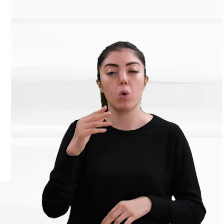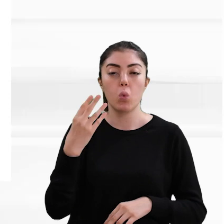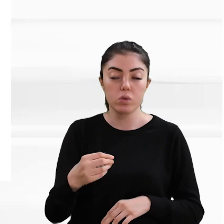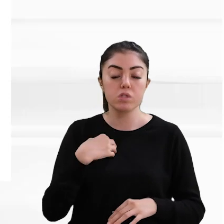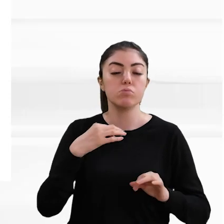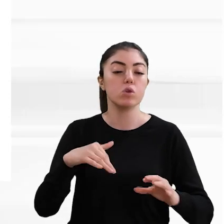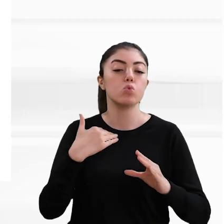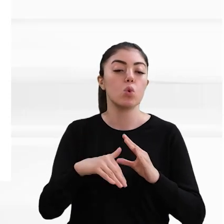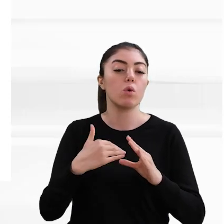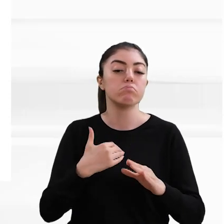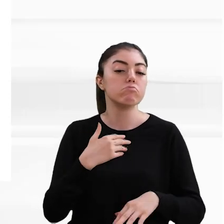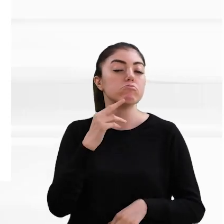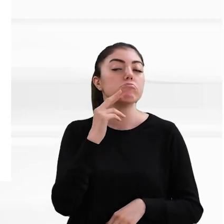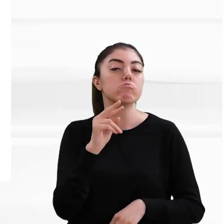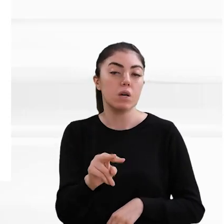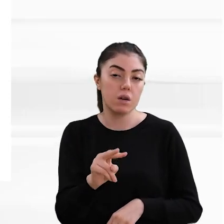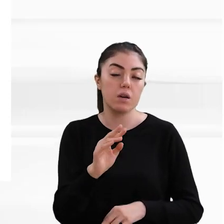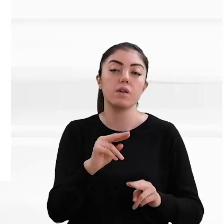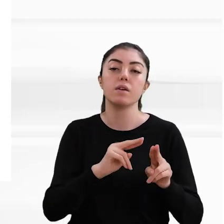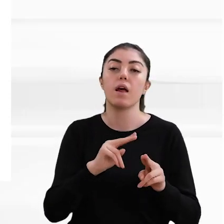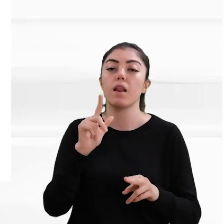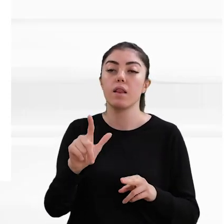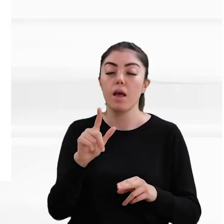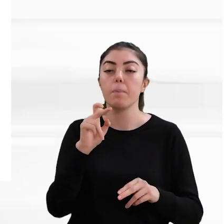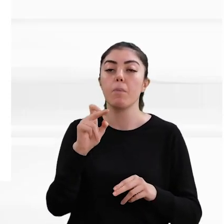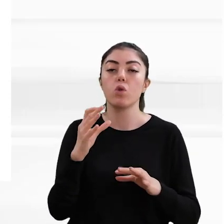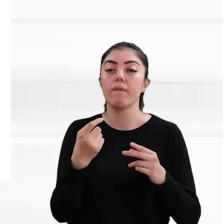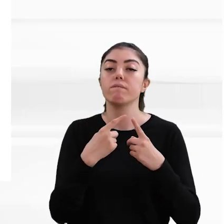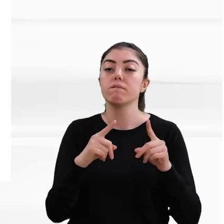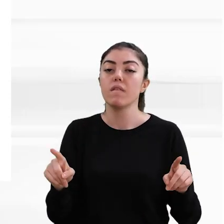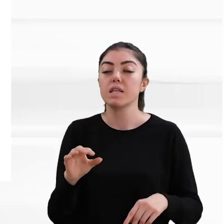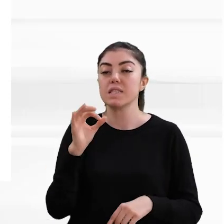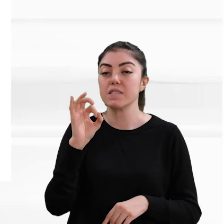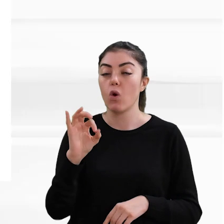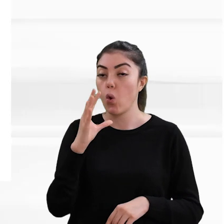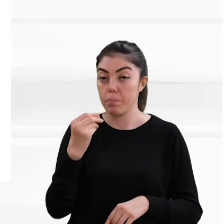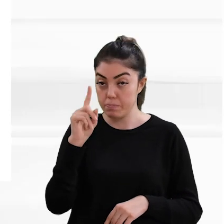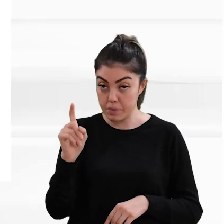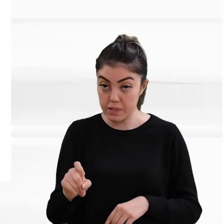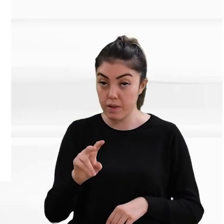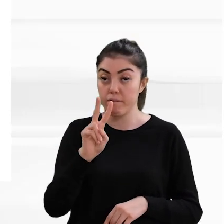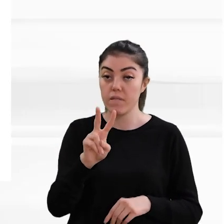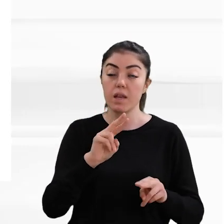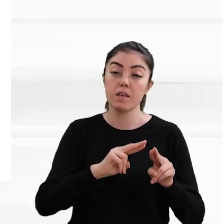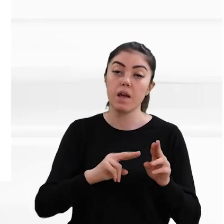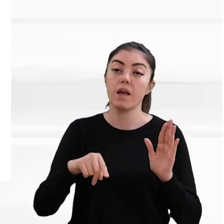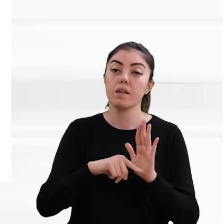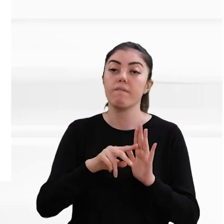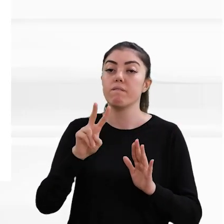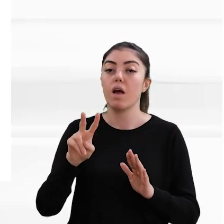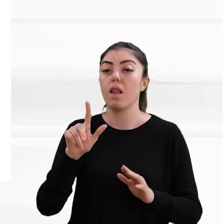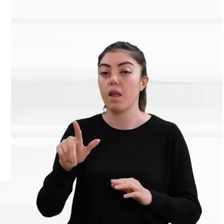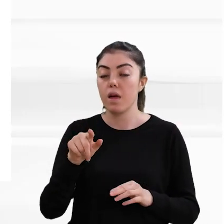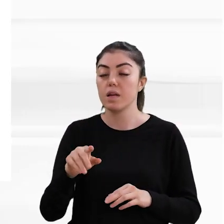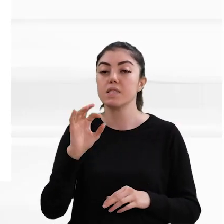bir değer çıkar. Şimdi yorumlarımıza bakalım. K ve L'nin potansiyel farkları 0 olabilir mi? Yani VK